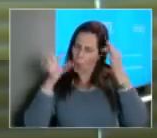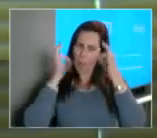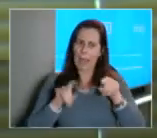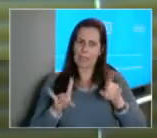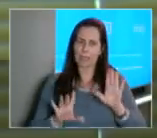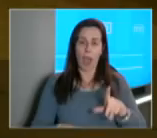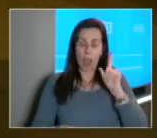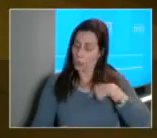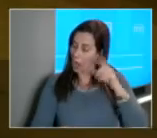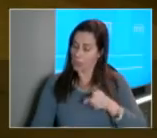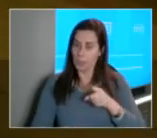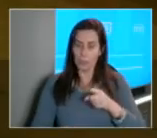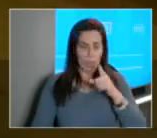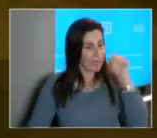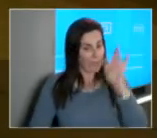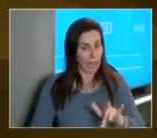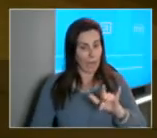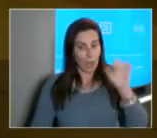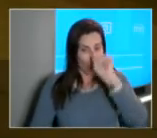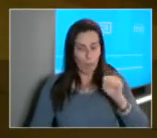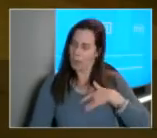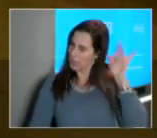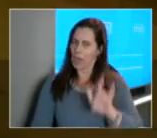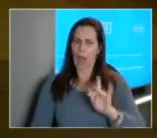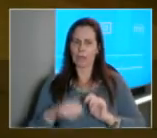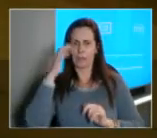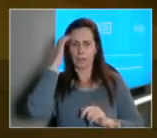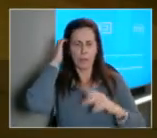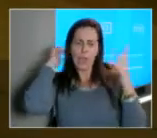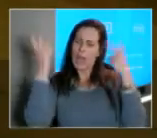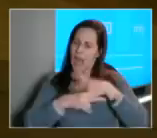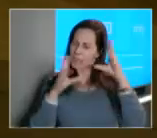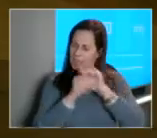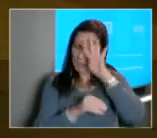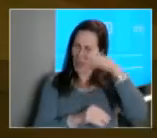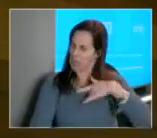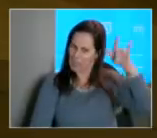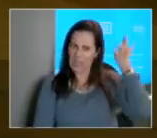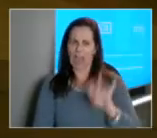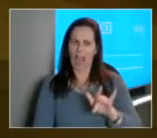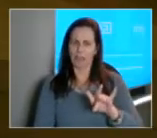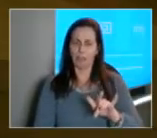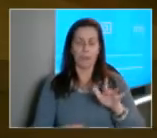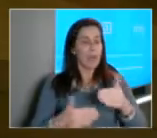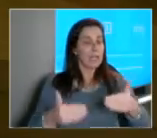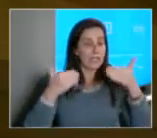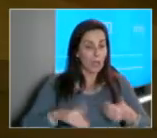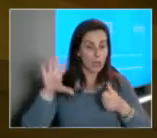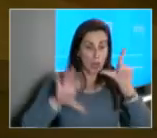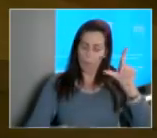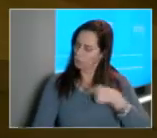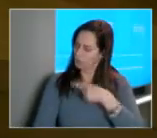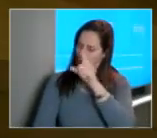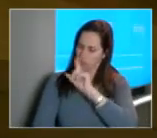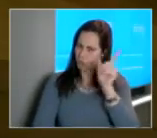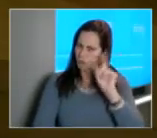זה. אבל כשהייתי צריך להתנגד, התנגדתי. להסכם הגרעין עם איראן, התנגדתי. לנסיגה לקווי 67